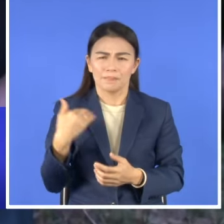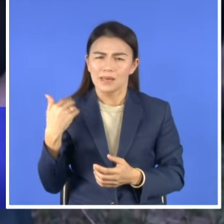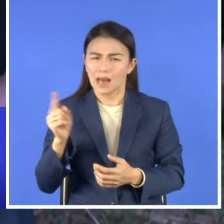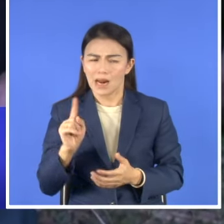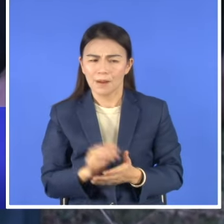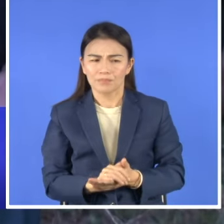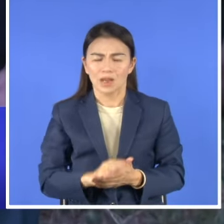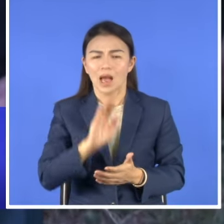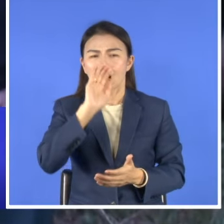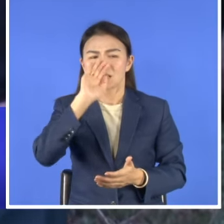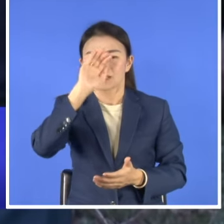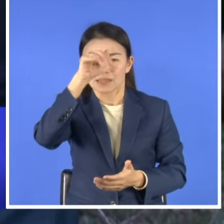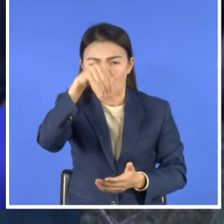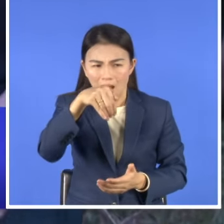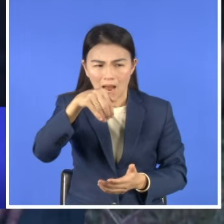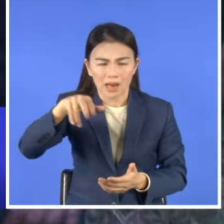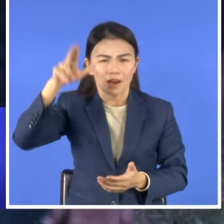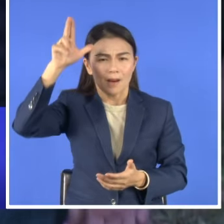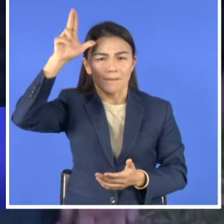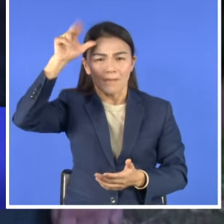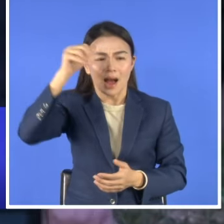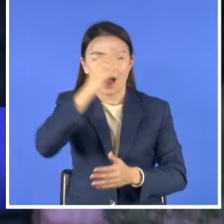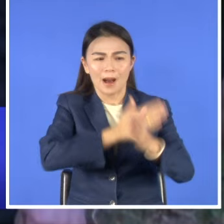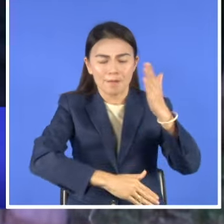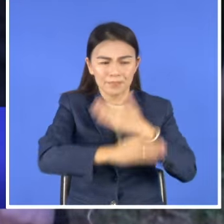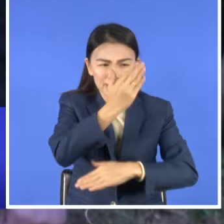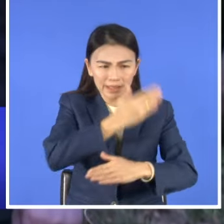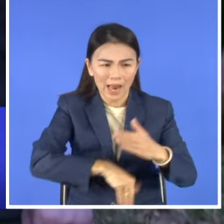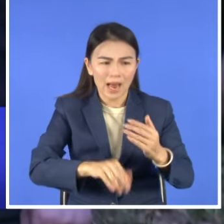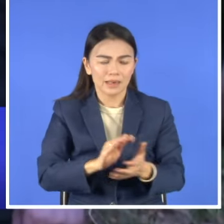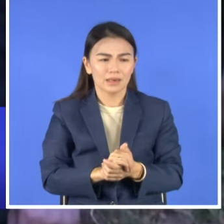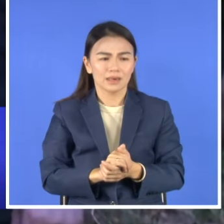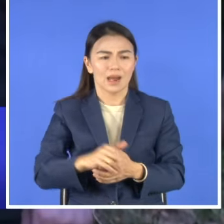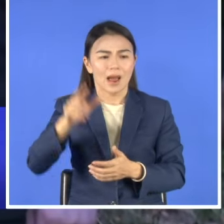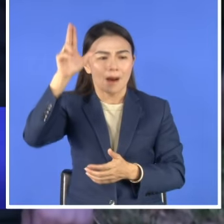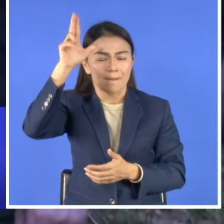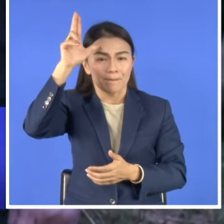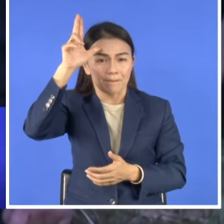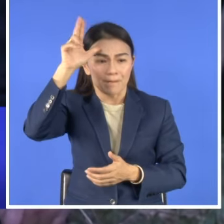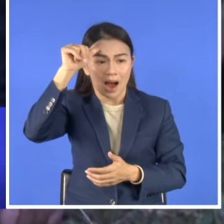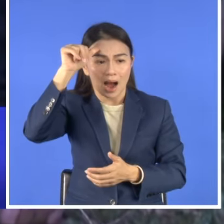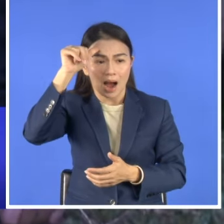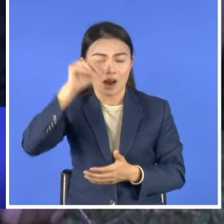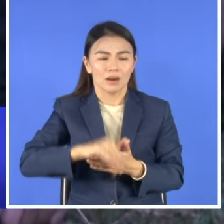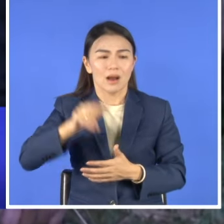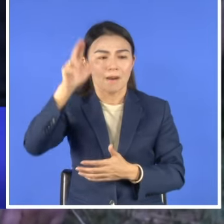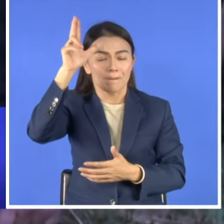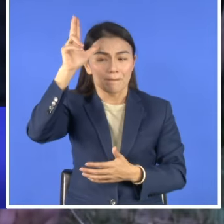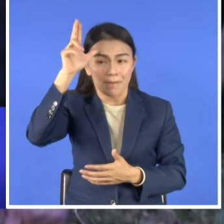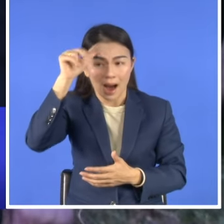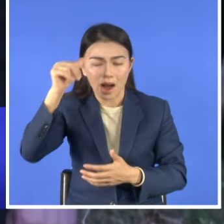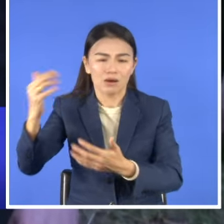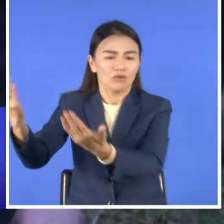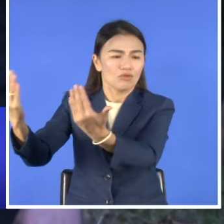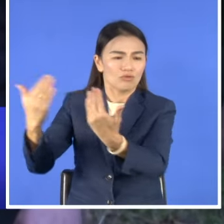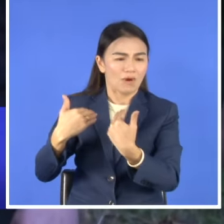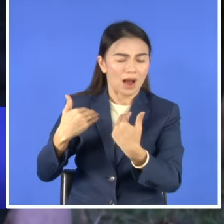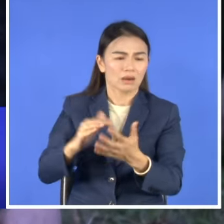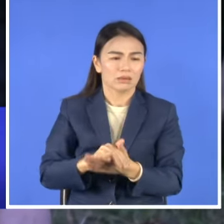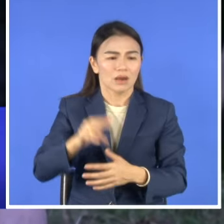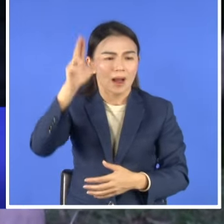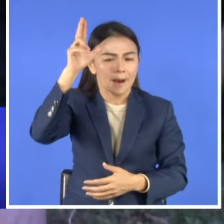ช้างม้าวัวควายม้าพิการเราเนี่ยมีเพทุกคนเอาม้ามาบริจาคให้เราหรือซื้อถยชีวิตมาเนี่ยเรามีม้านะคะเรา